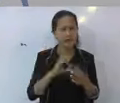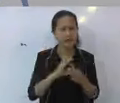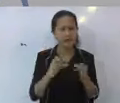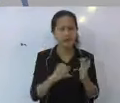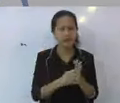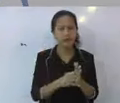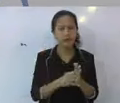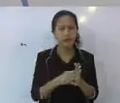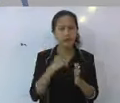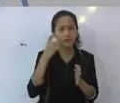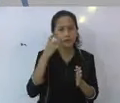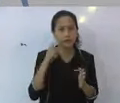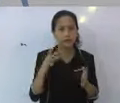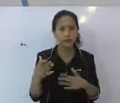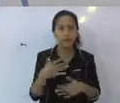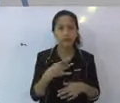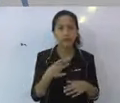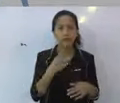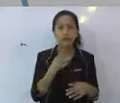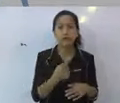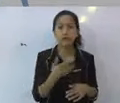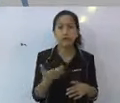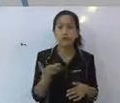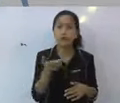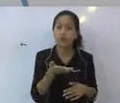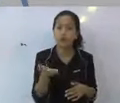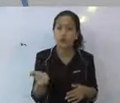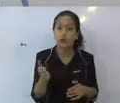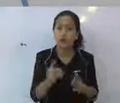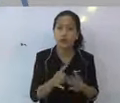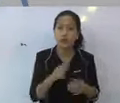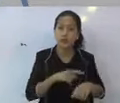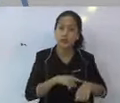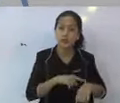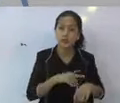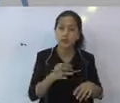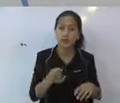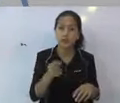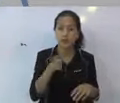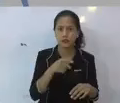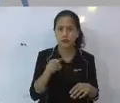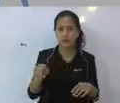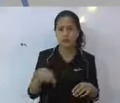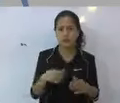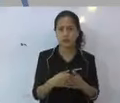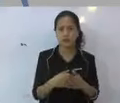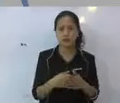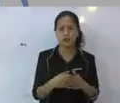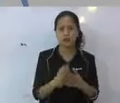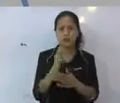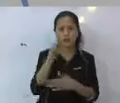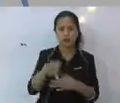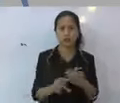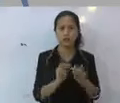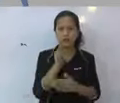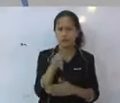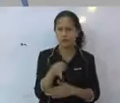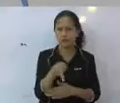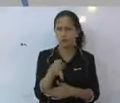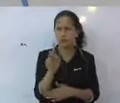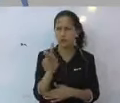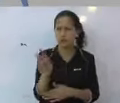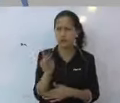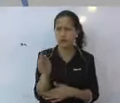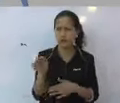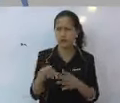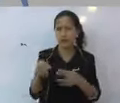Para at least sabi ko kanina, doon na kayo sa point na kayo ay plantito at plantita mm-hmm. na eh. Oo. Ano naman pa yung pwede niyo pang gawin na iba? Yes.